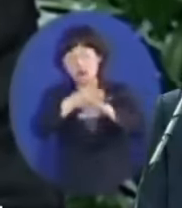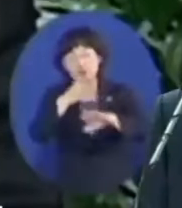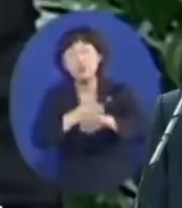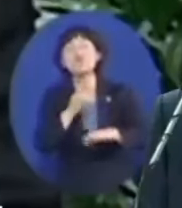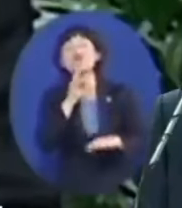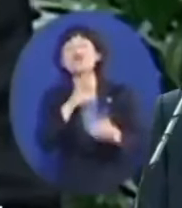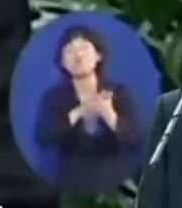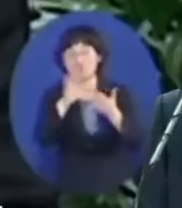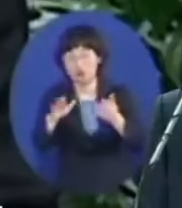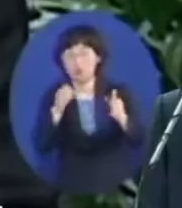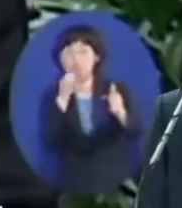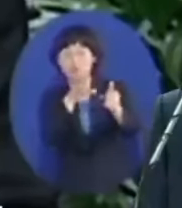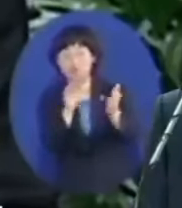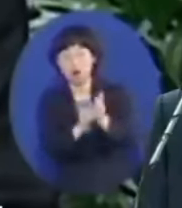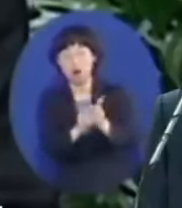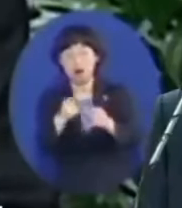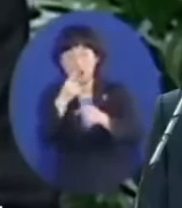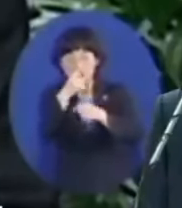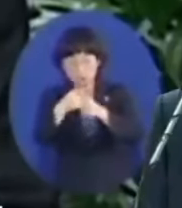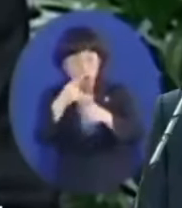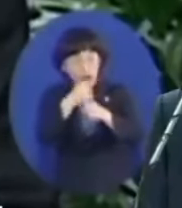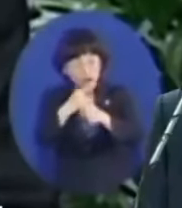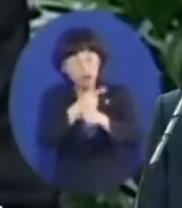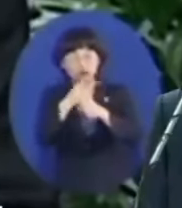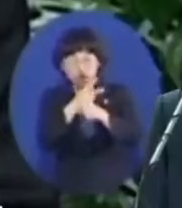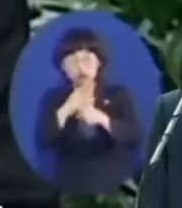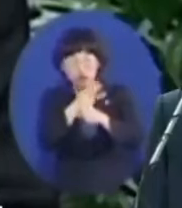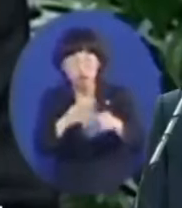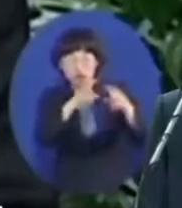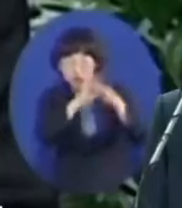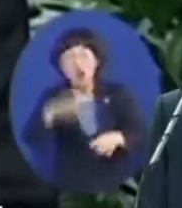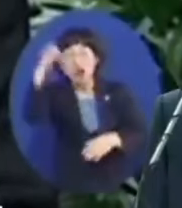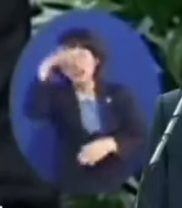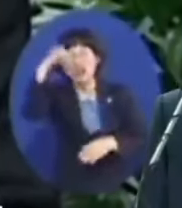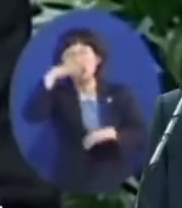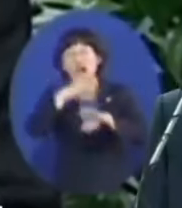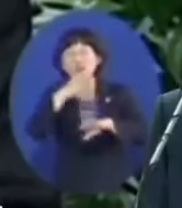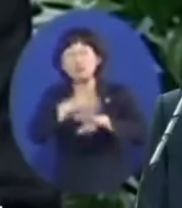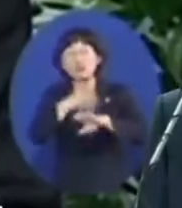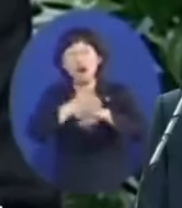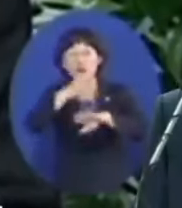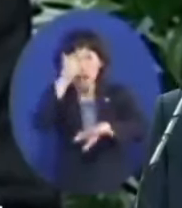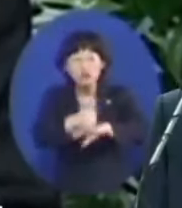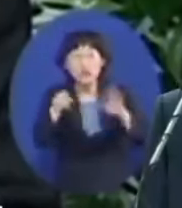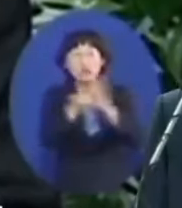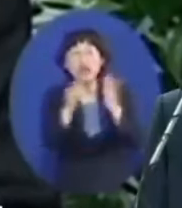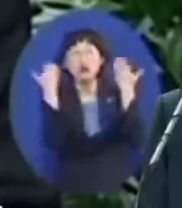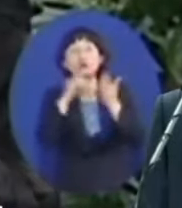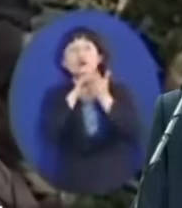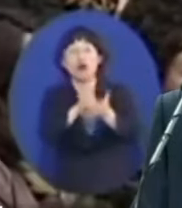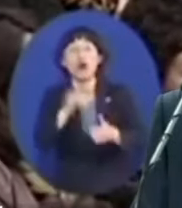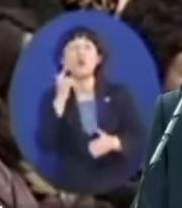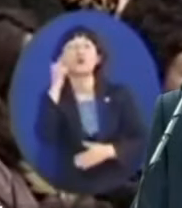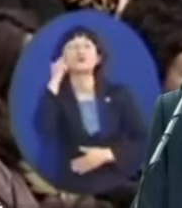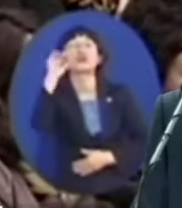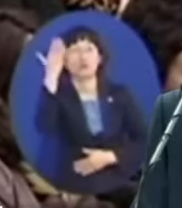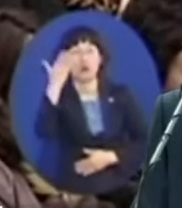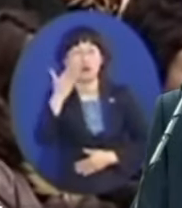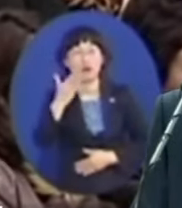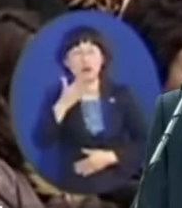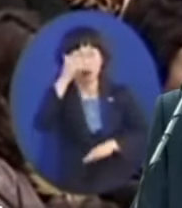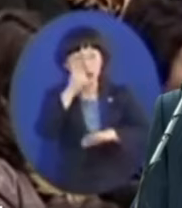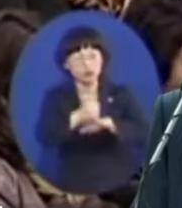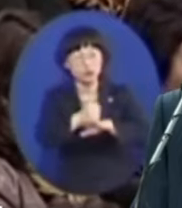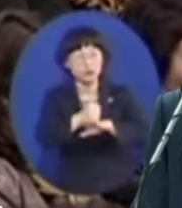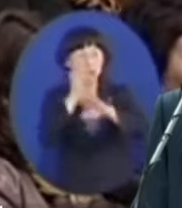없어요. 그거를 몇 시간씩 감사합니다. 그저 감사합니다. 나중에 신학교 들어가서 목사가 되었다가 하나님 사업 잘하다가 세상 떼는